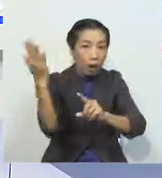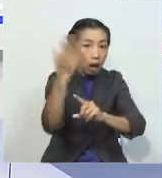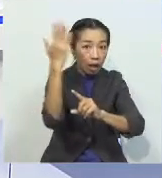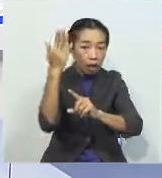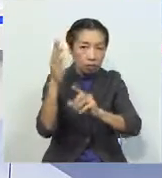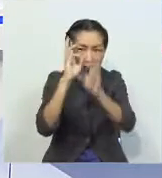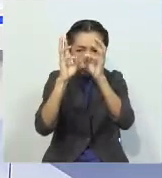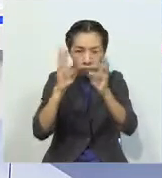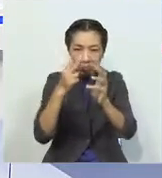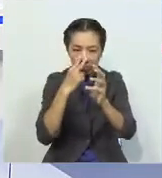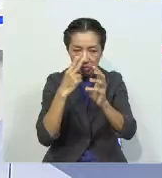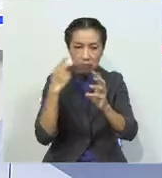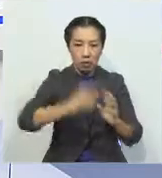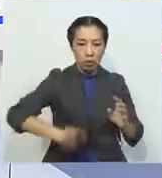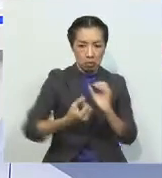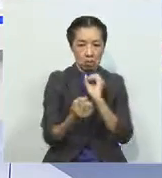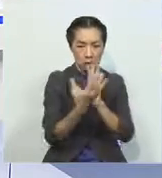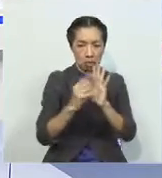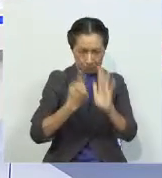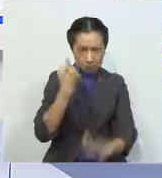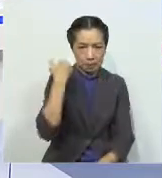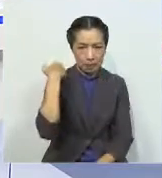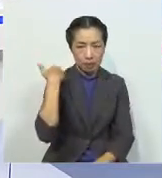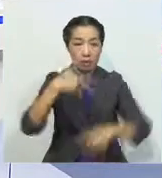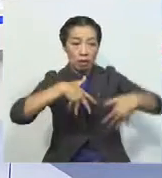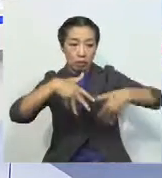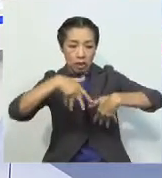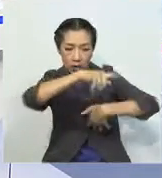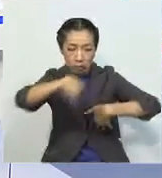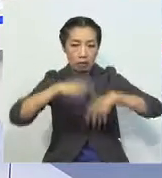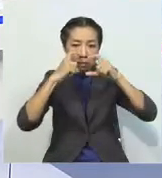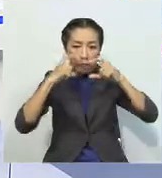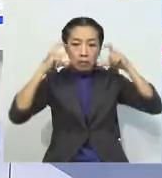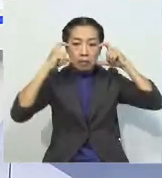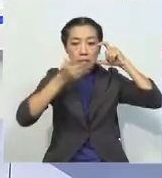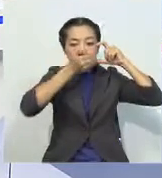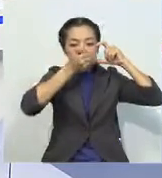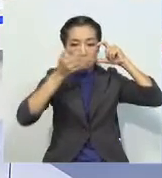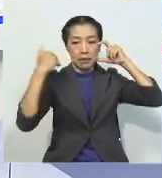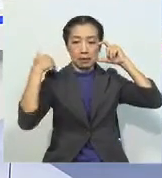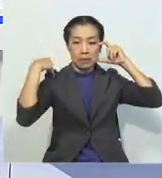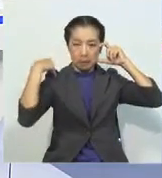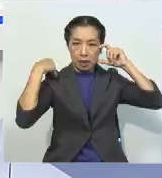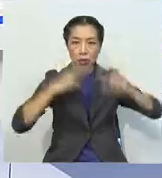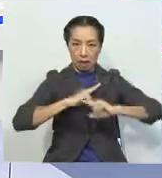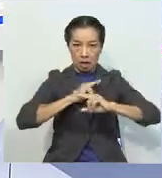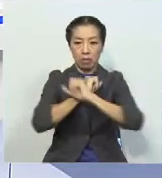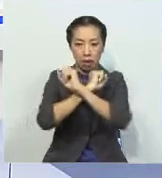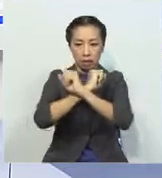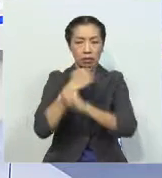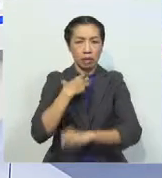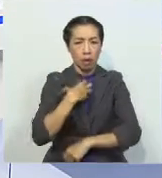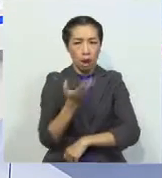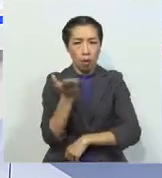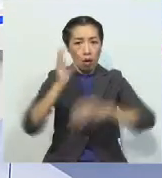พบคุณภาพอากาศเริ่มมีผลกระทบต่อสุขภาพขณะที่ประชาชนบางส่วนก็สวมใส่หน้ากากอนามัยป้องกันนะครับแล้วก็ต้อง